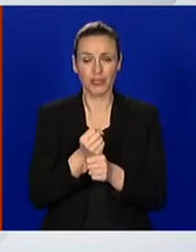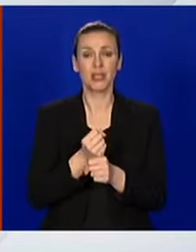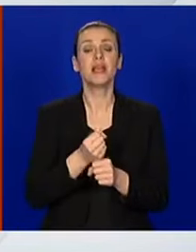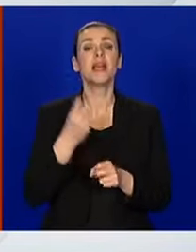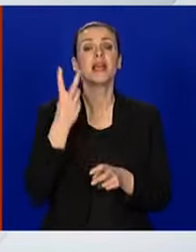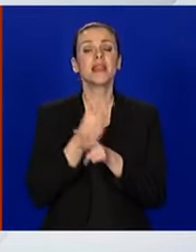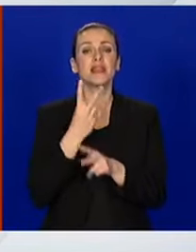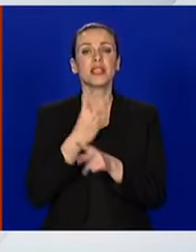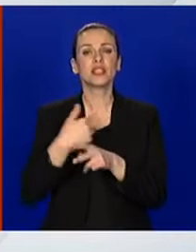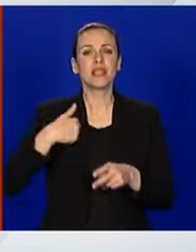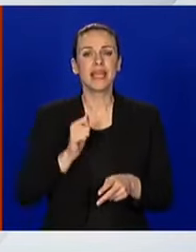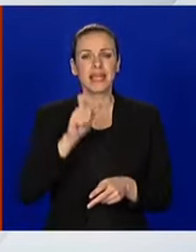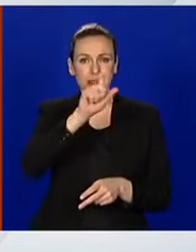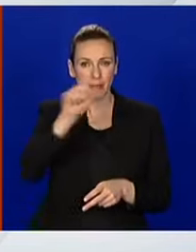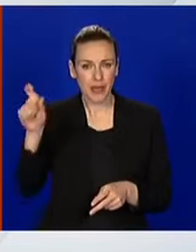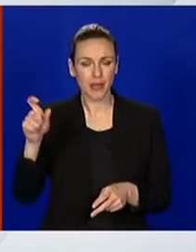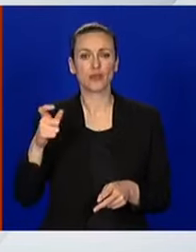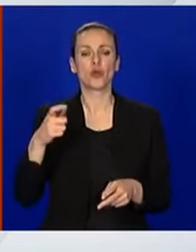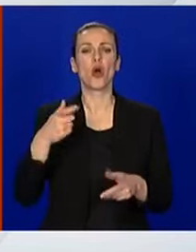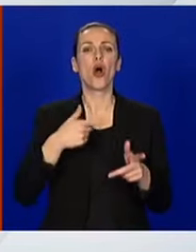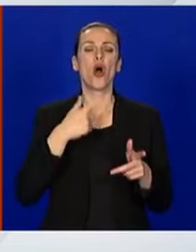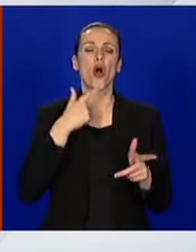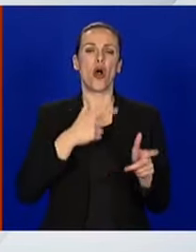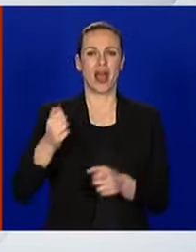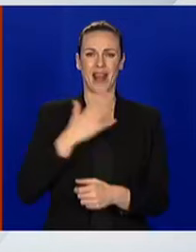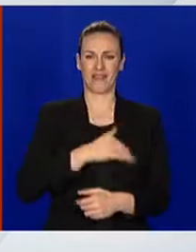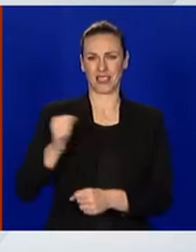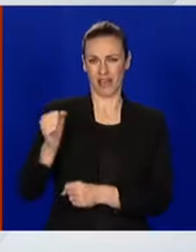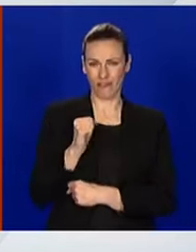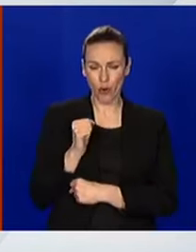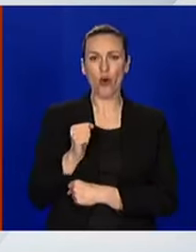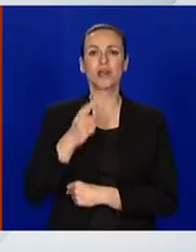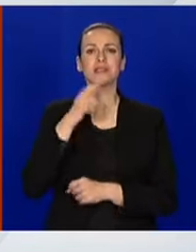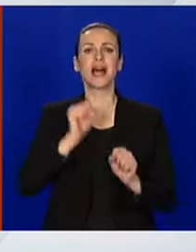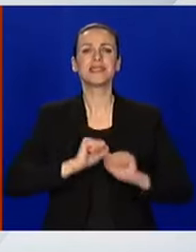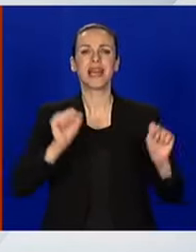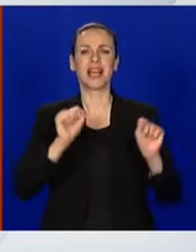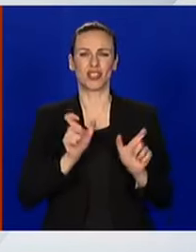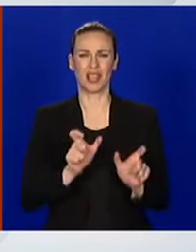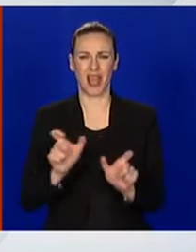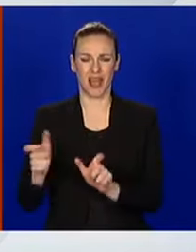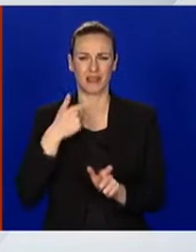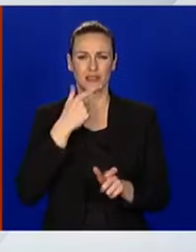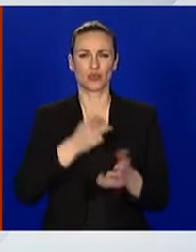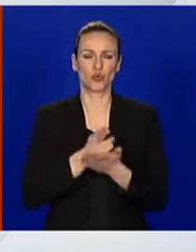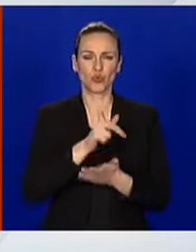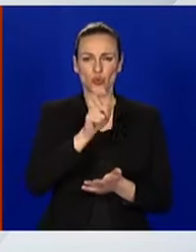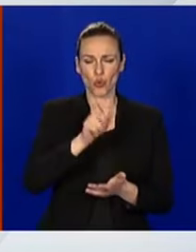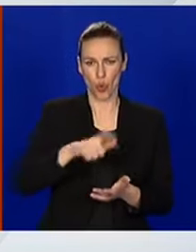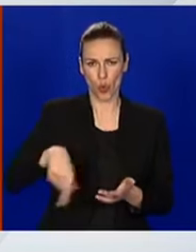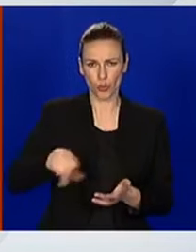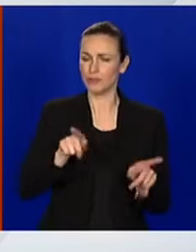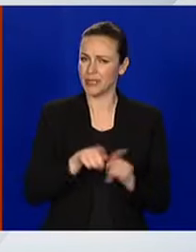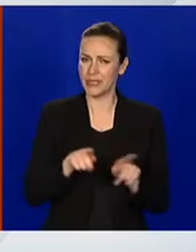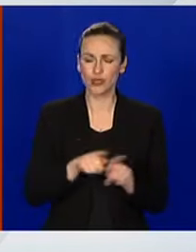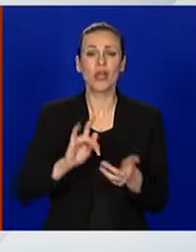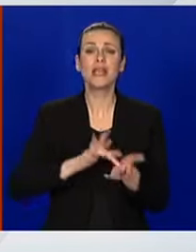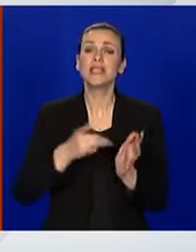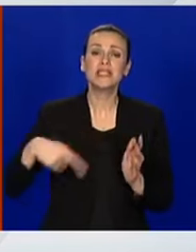Državnog inspektorata, oružanih snaga, zaštitarskih službi, svima vama